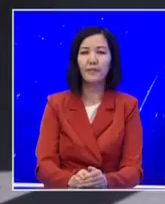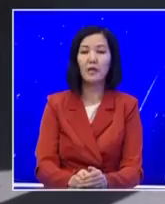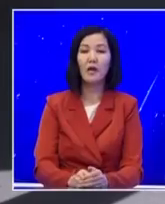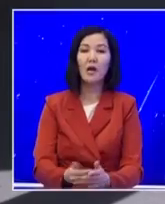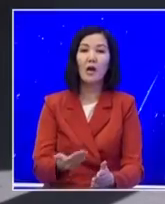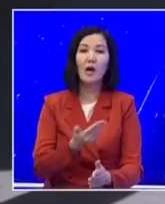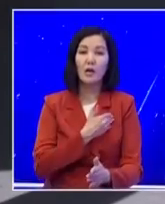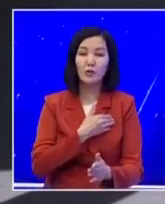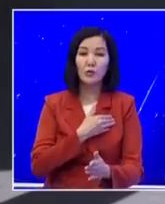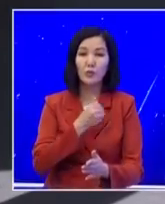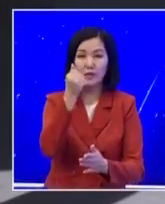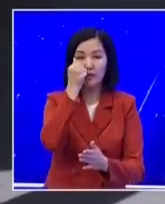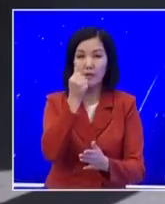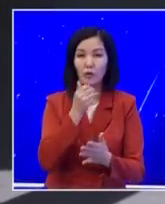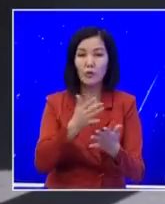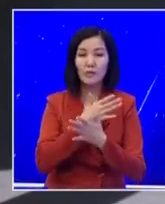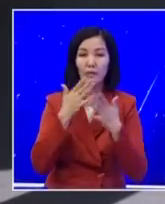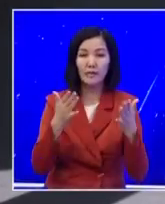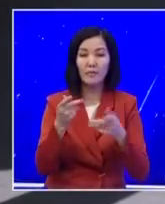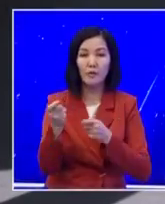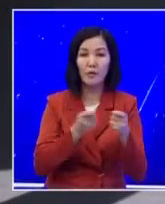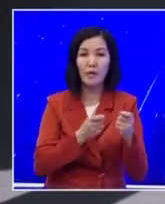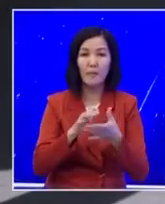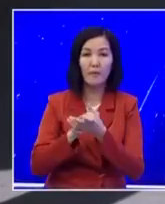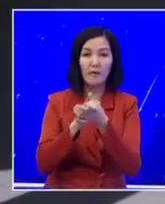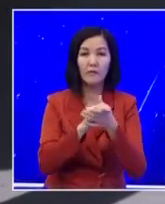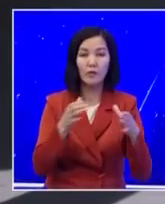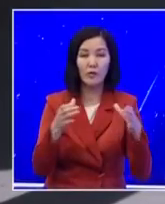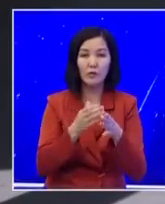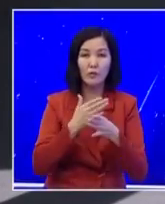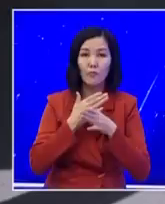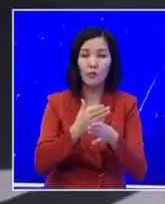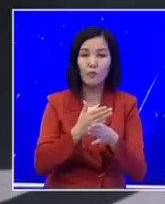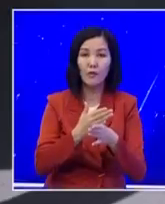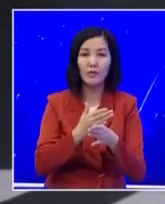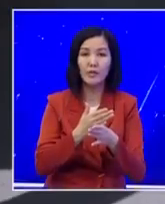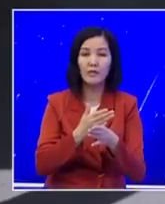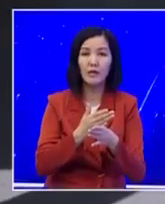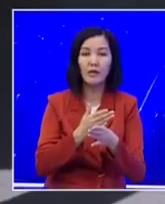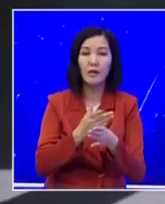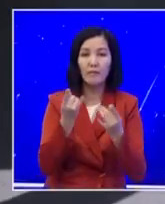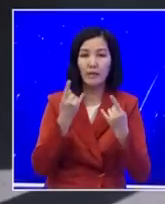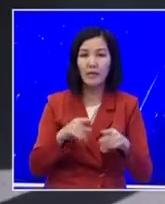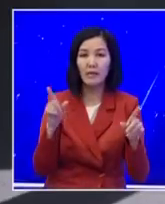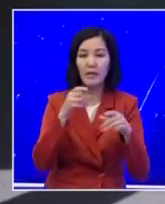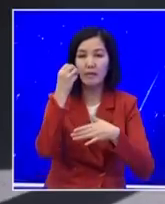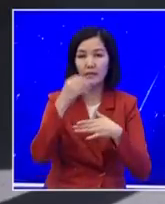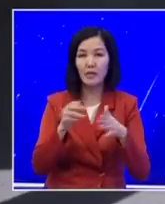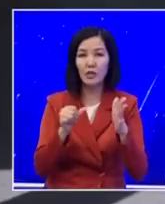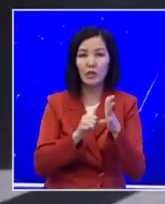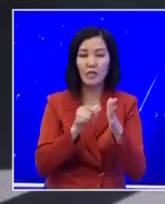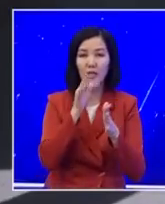Хочу выразить свою признательность нашему руководству и профсоюзу за оказанную помощь. В перинатальном центре я работаю на протяжении